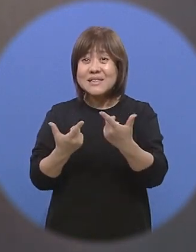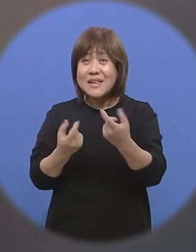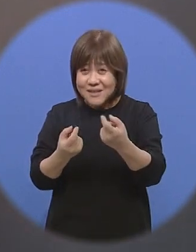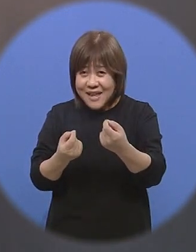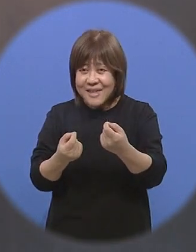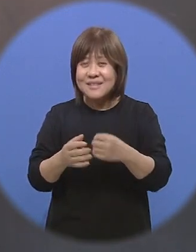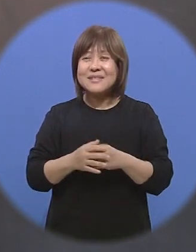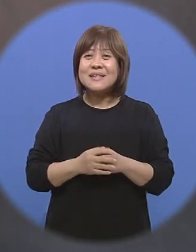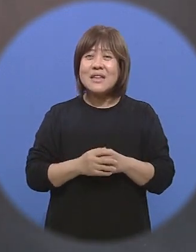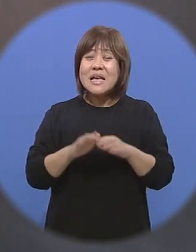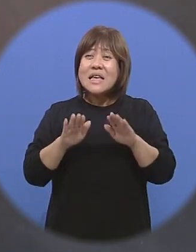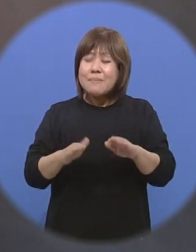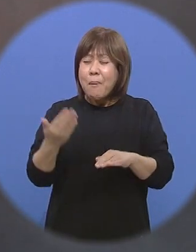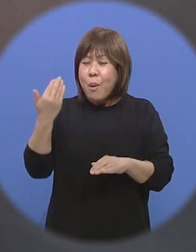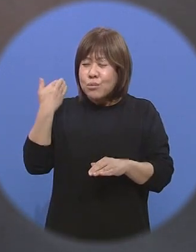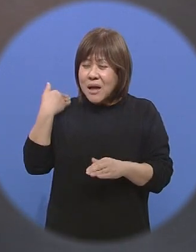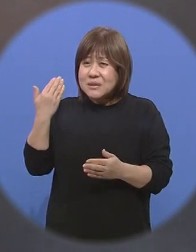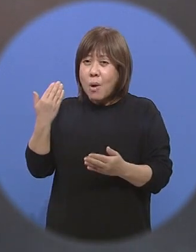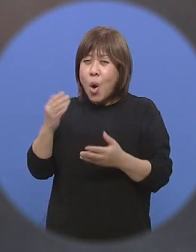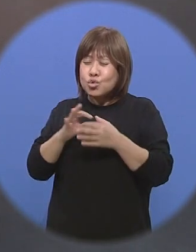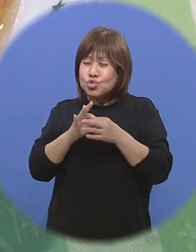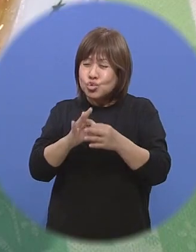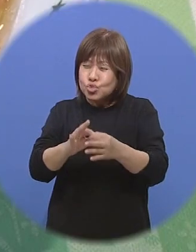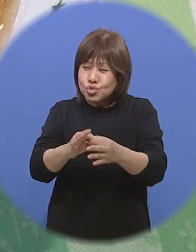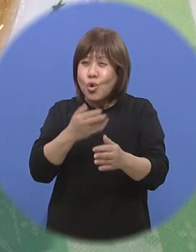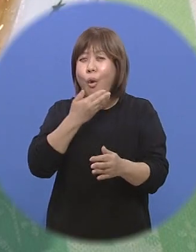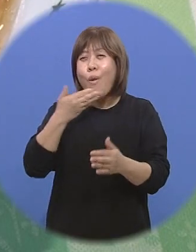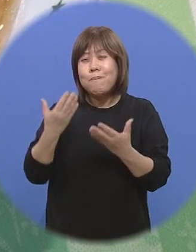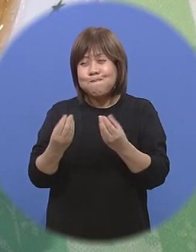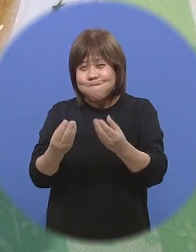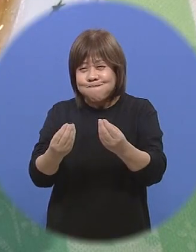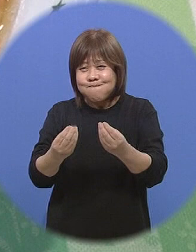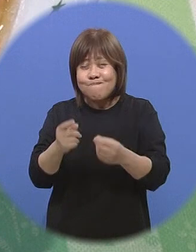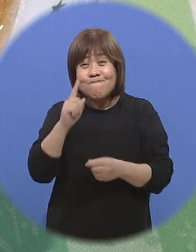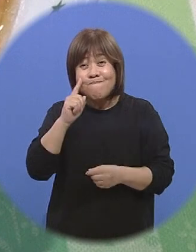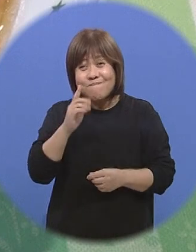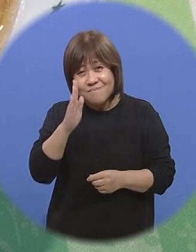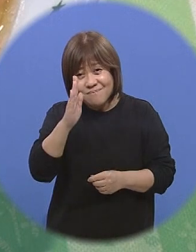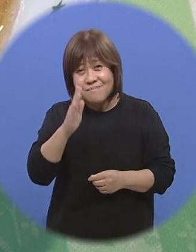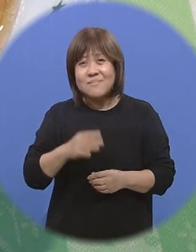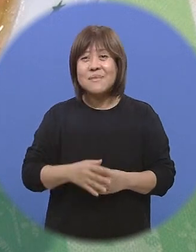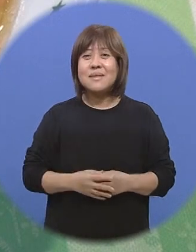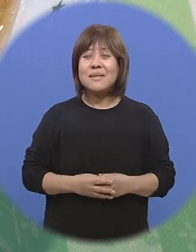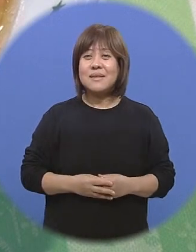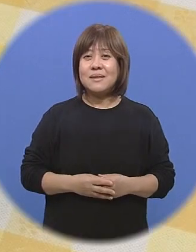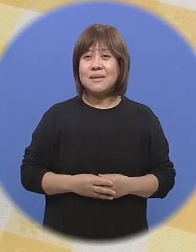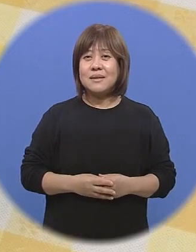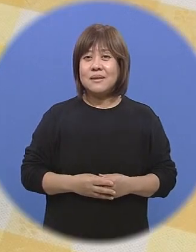今も昔も変わらぬ美味しさです。 ぜひご賞味ください。